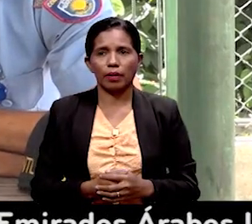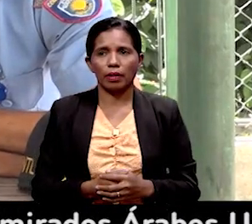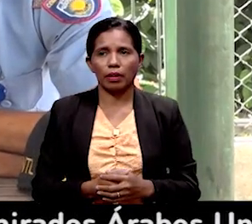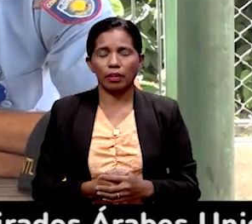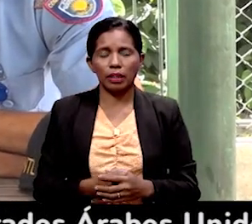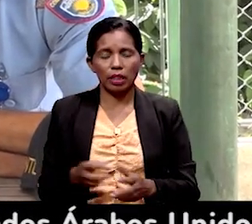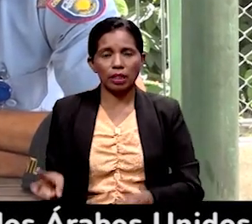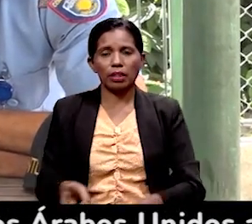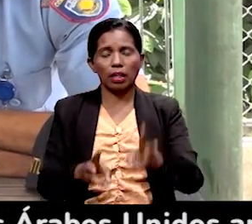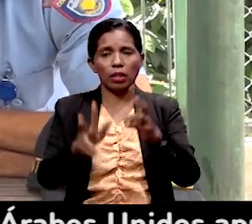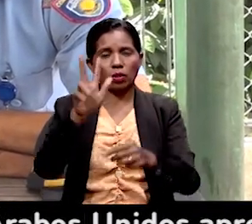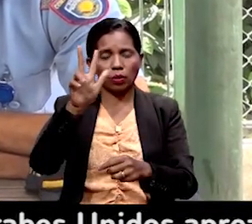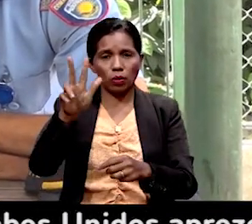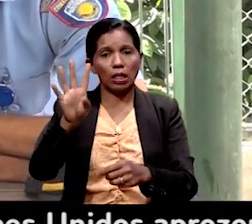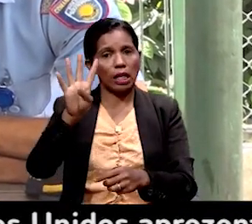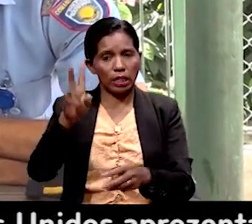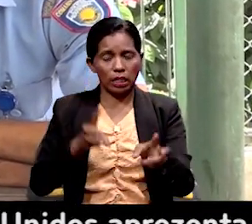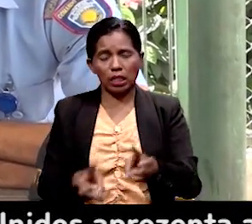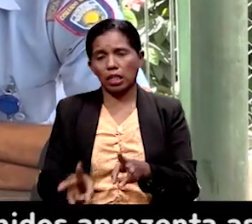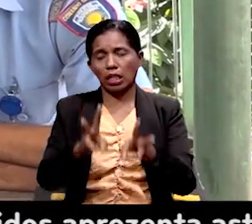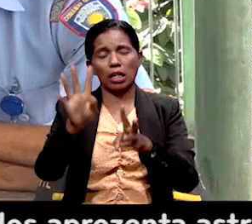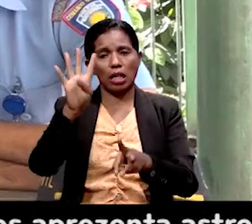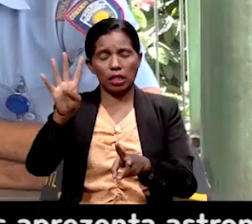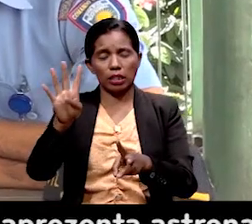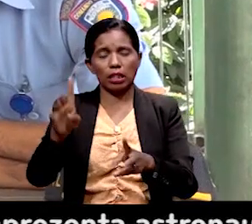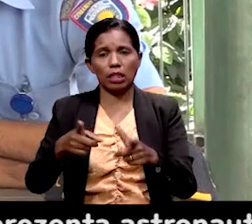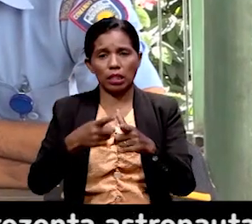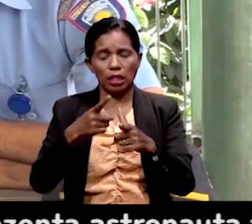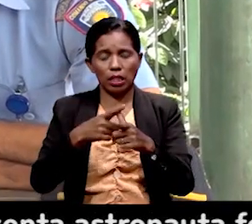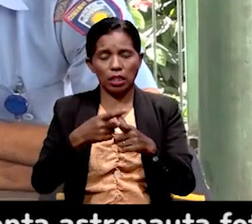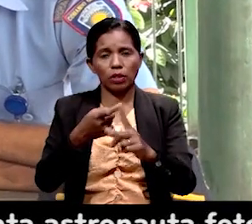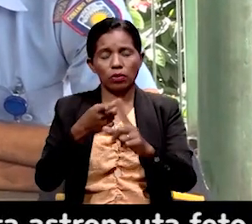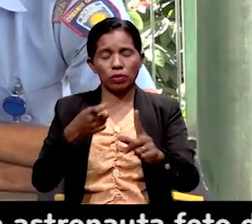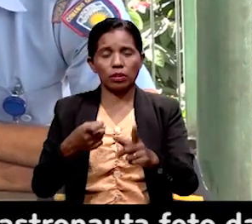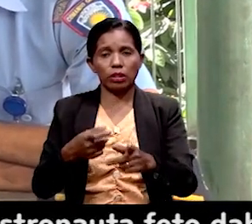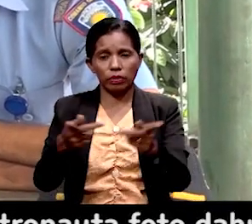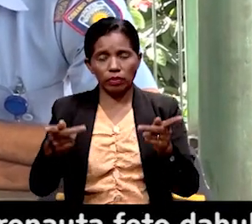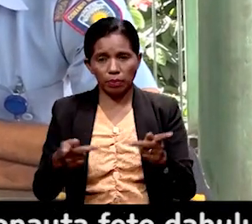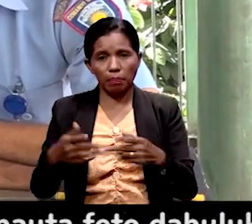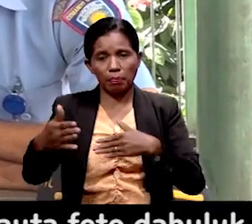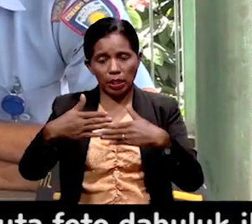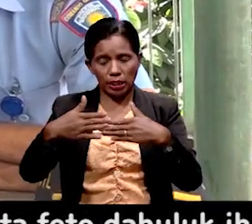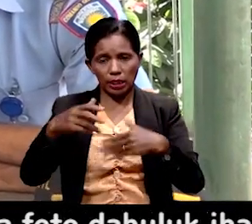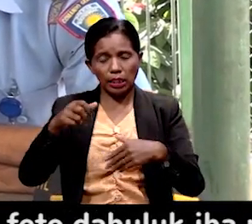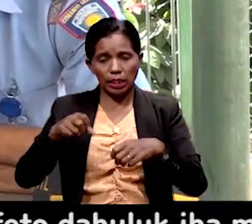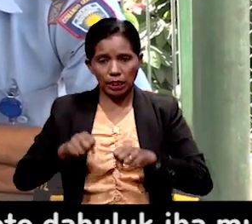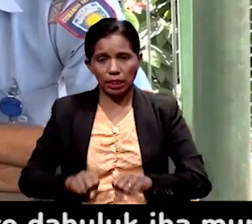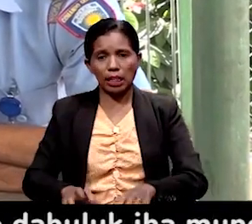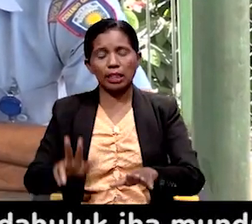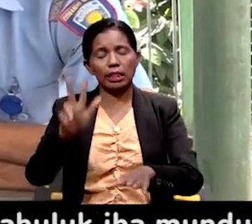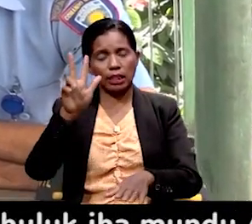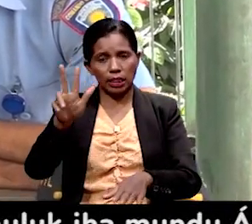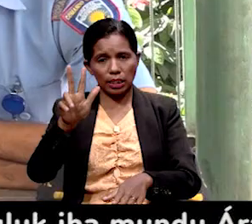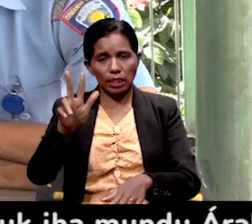dalam tolu hat ida dalam husirai tolu hus tasi ida dalam husirai tolu ne